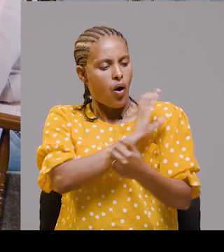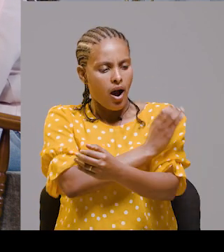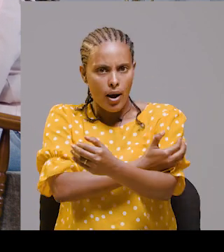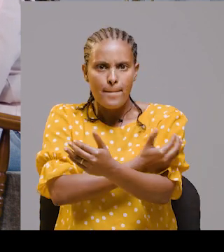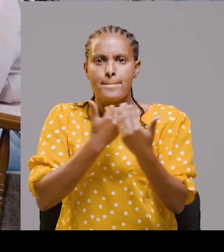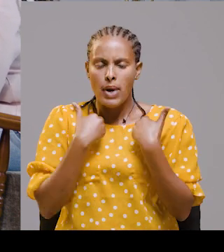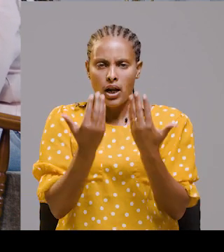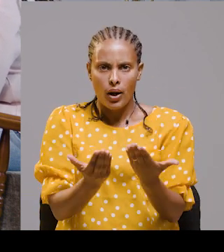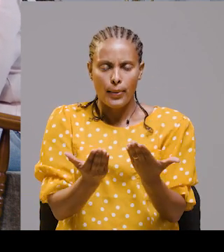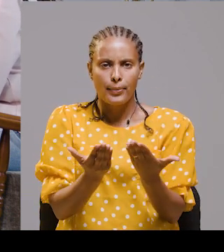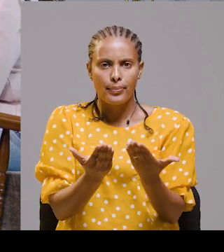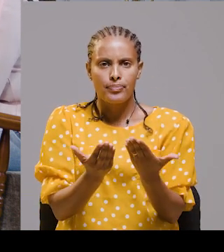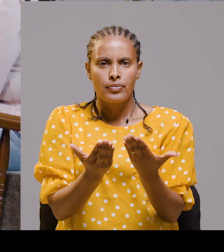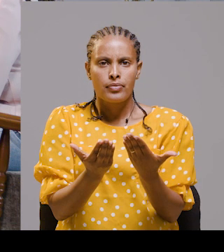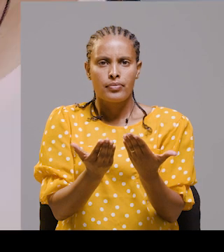አቅም